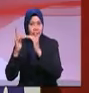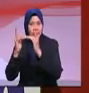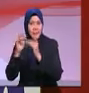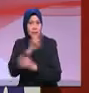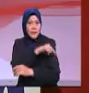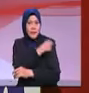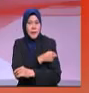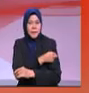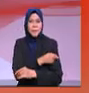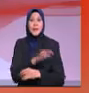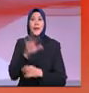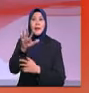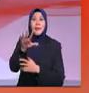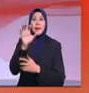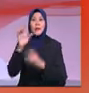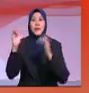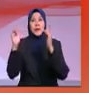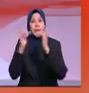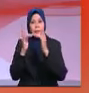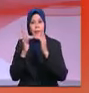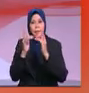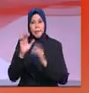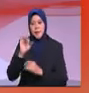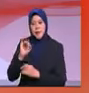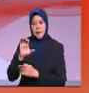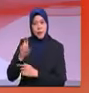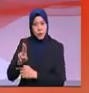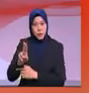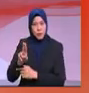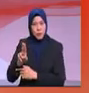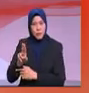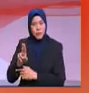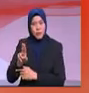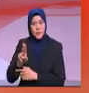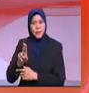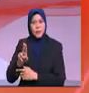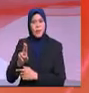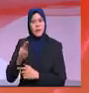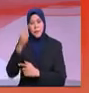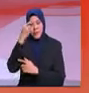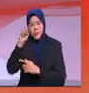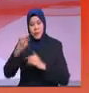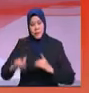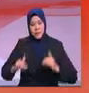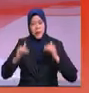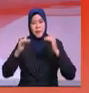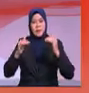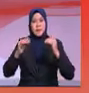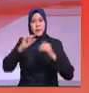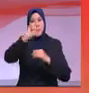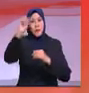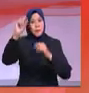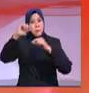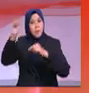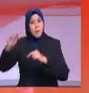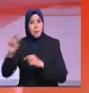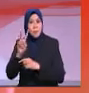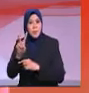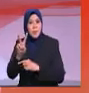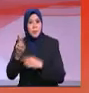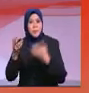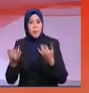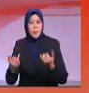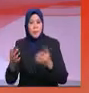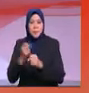hospital, 500 katil untuk katil ICU, dan pada peringkat gelombang kedua kita cuba